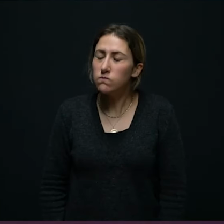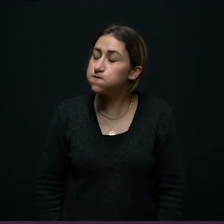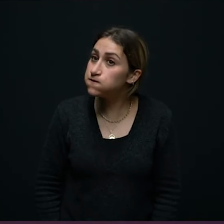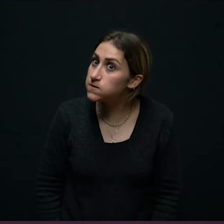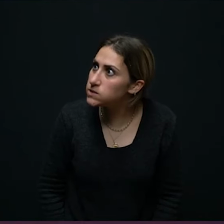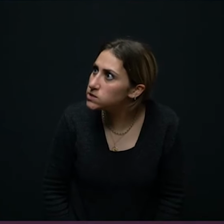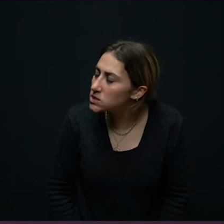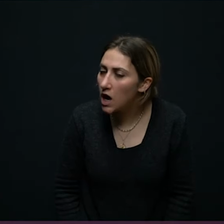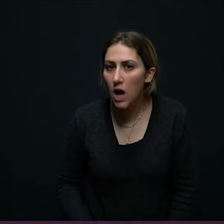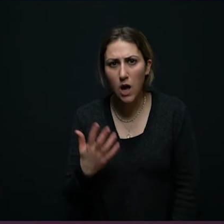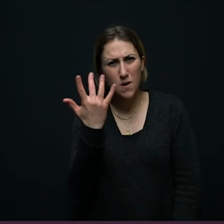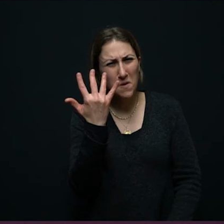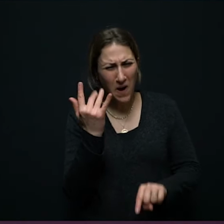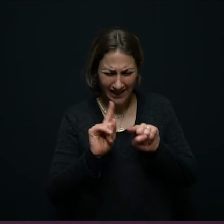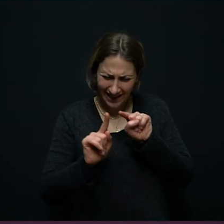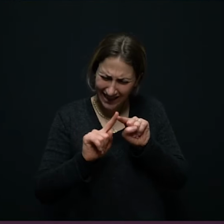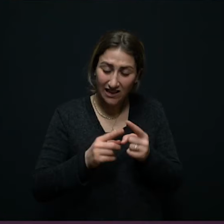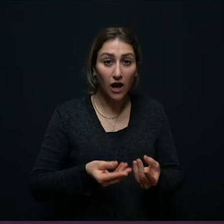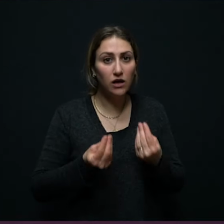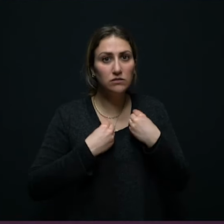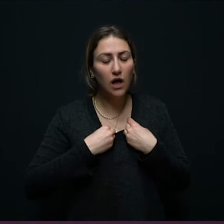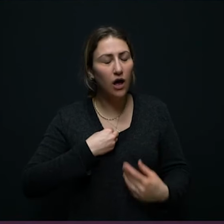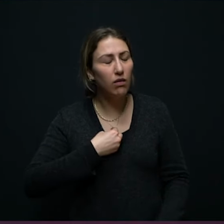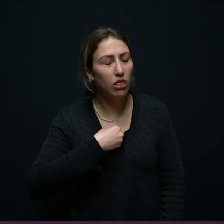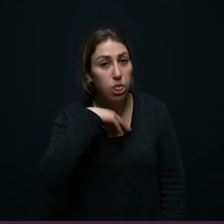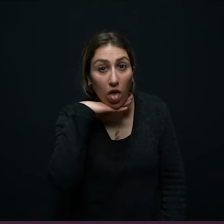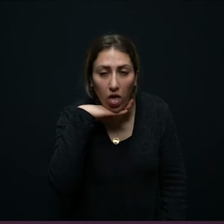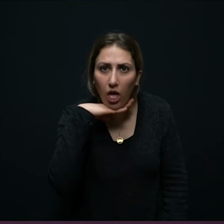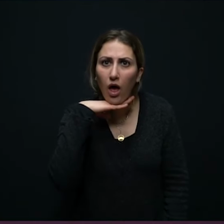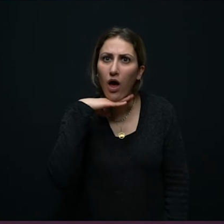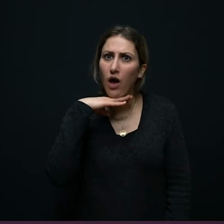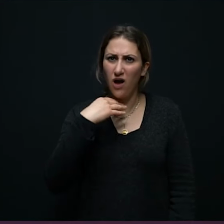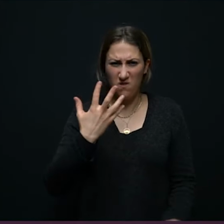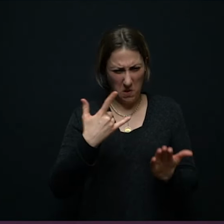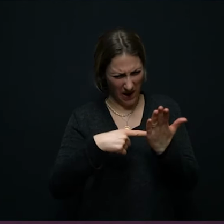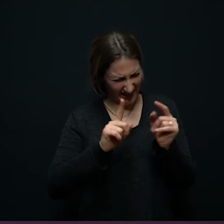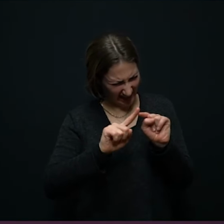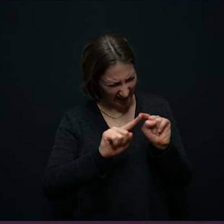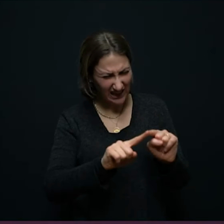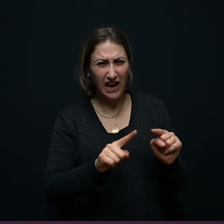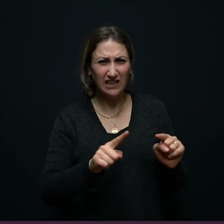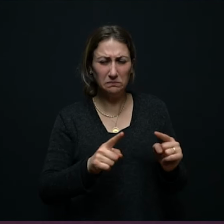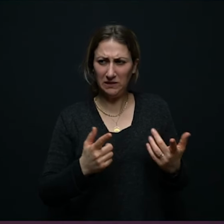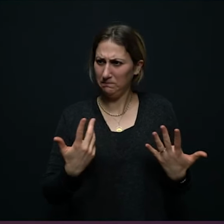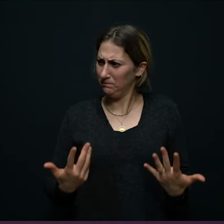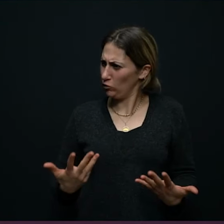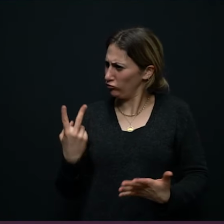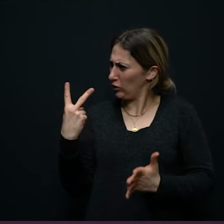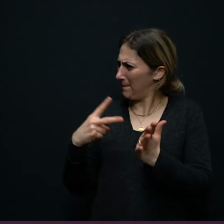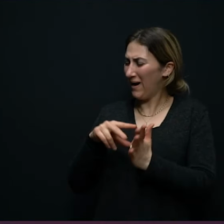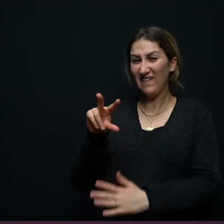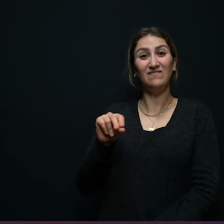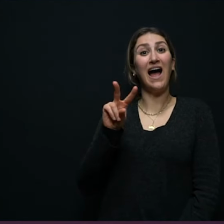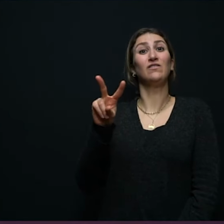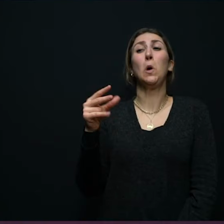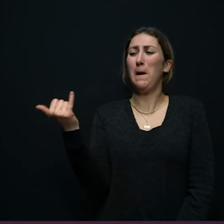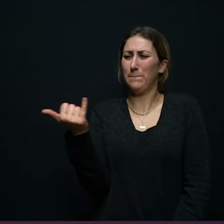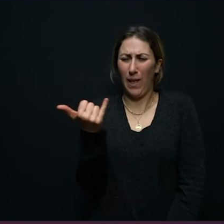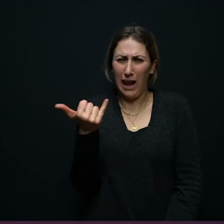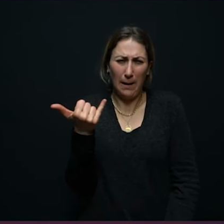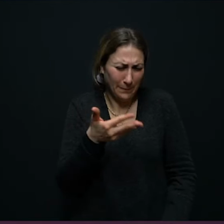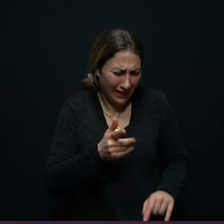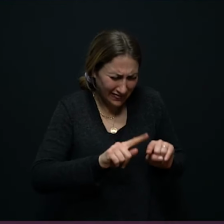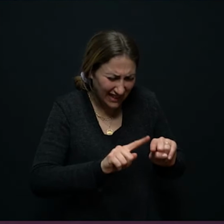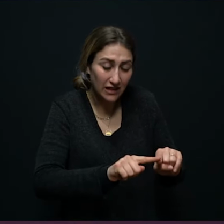pourquoi je dois lire ce livre là aujourd'hui on est on est on est en dehors de tout ça on a pu dieu au travers de tous ces détails